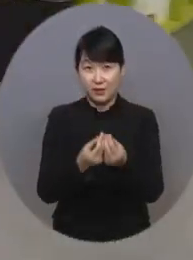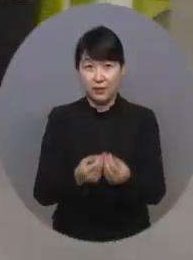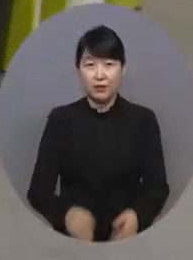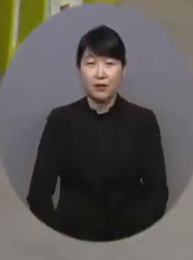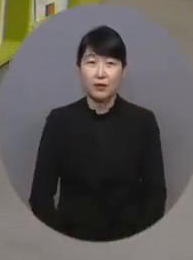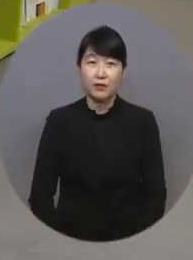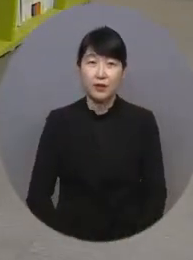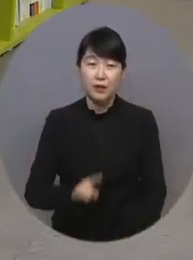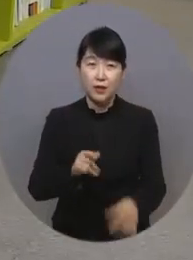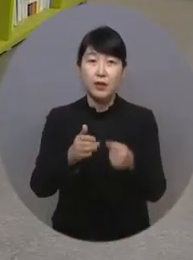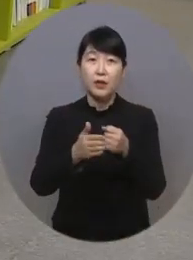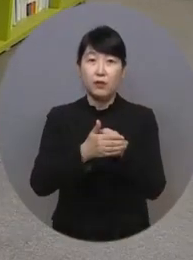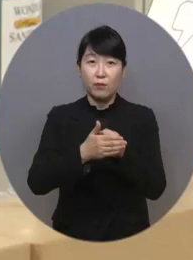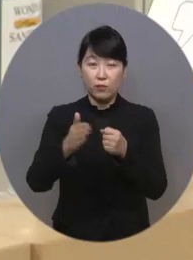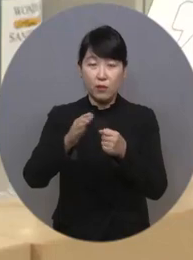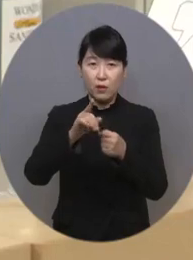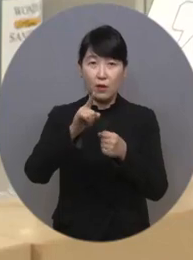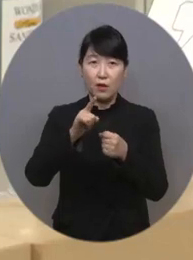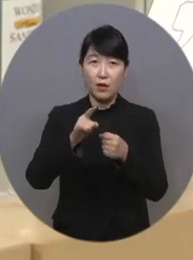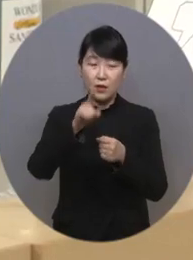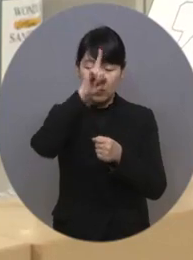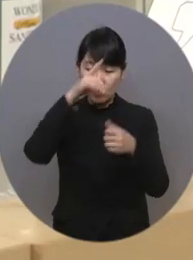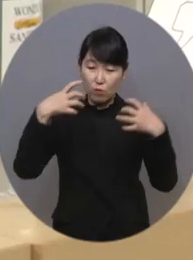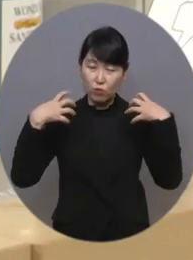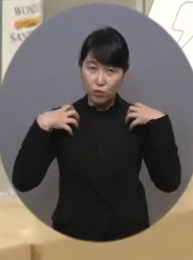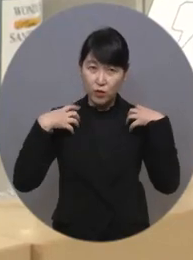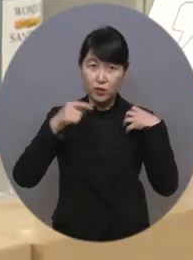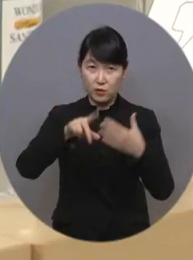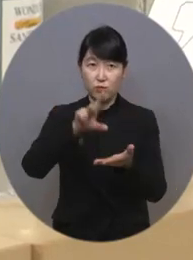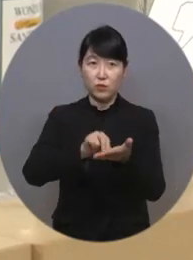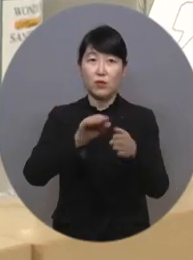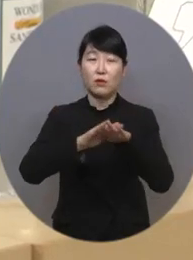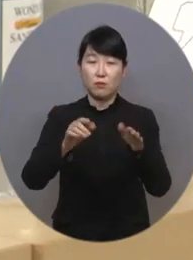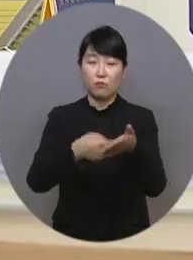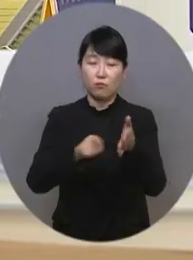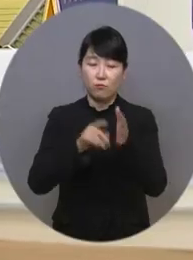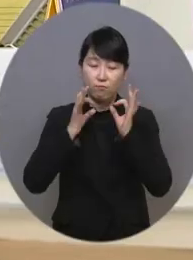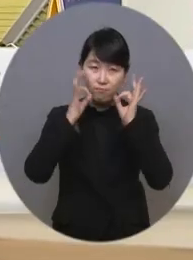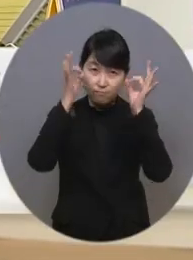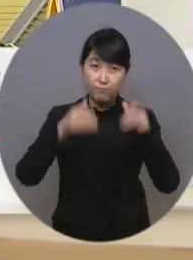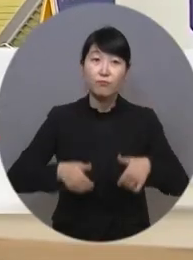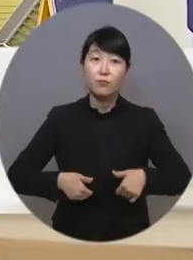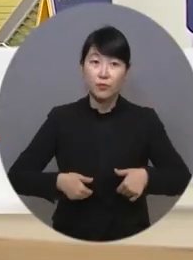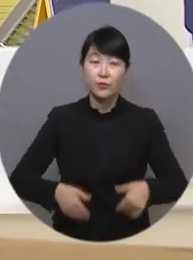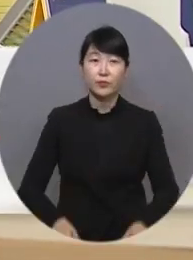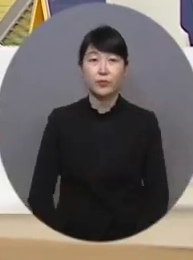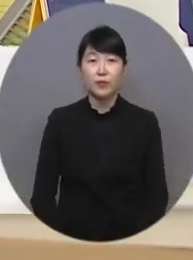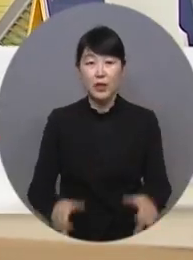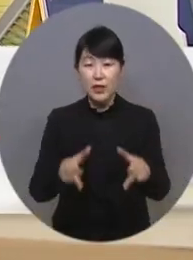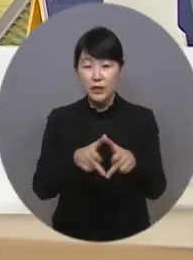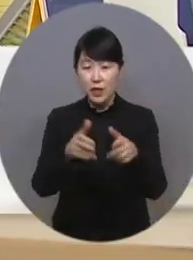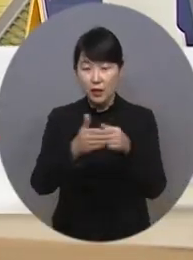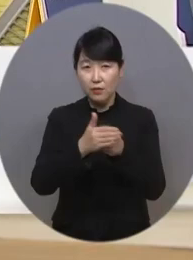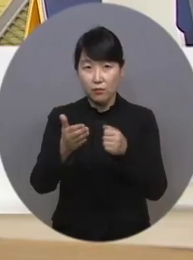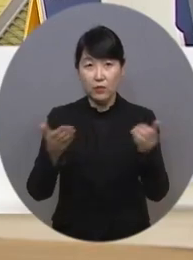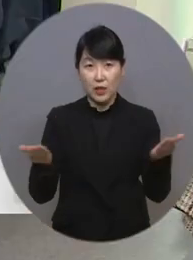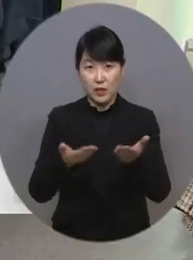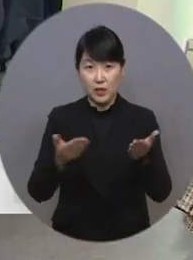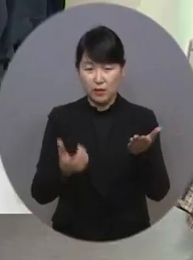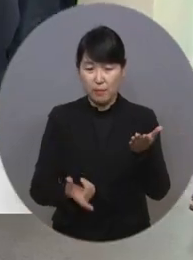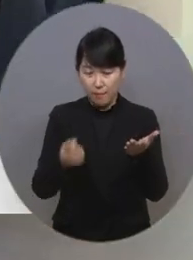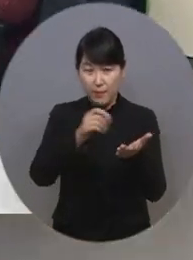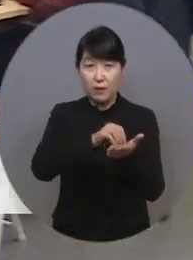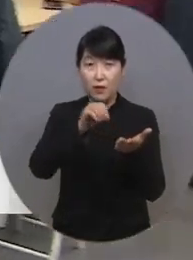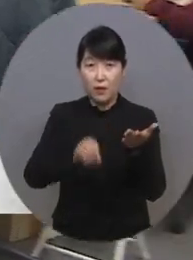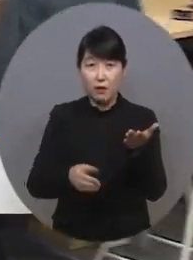장애인 제도 개선 솔루션 측은 관계 당국의 개선책 마련을 촉구했습니다. 장애로 인한 조기 퇴직과 연금액